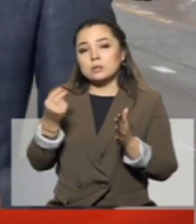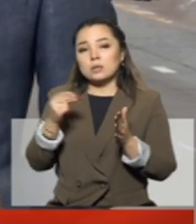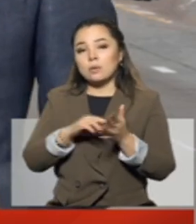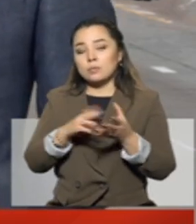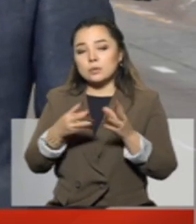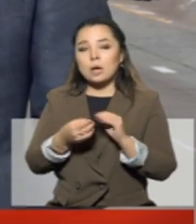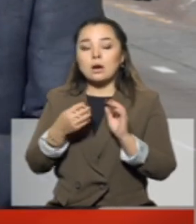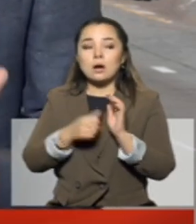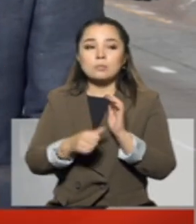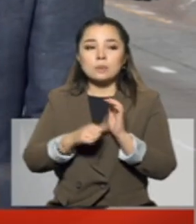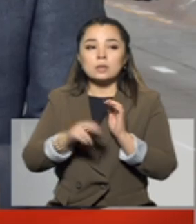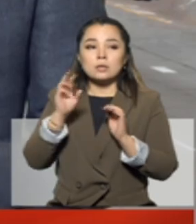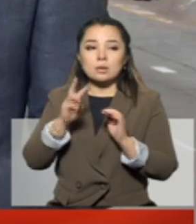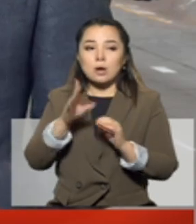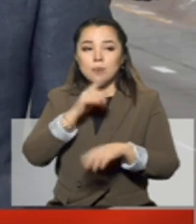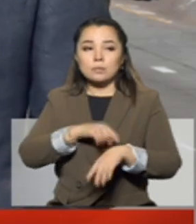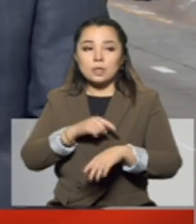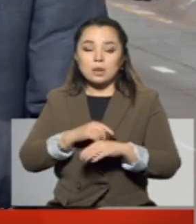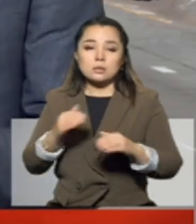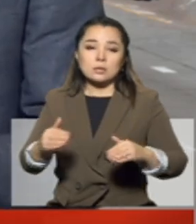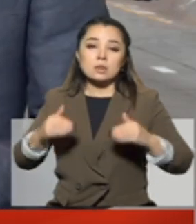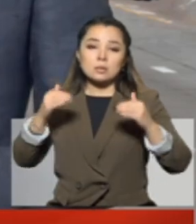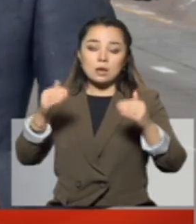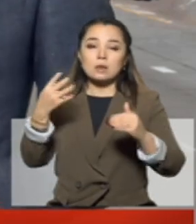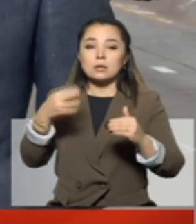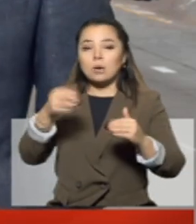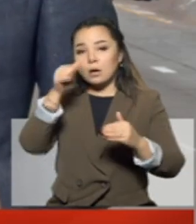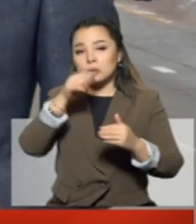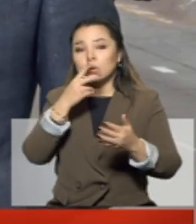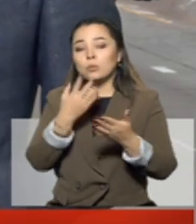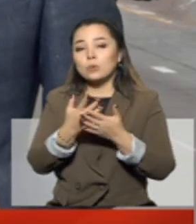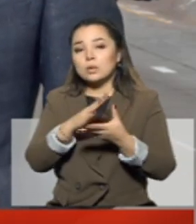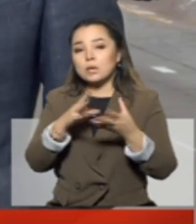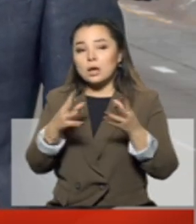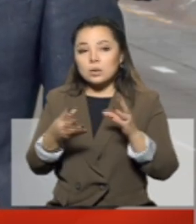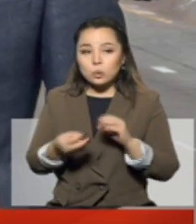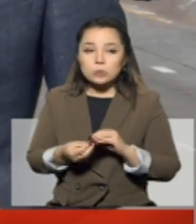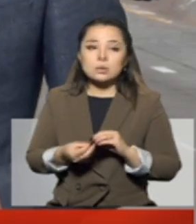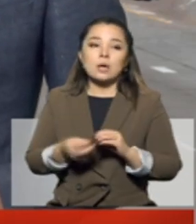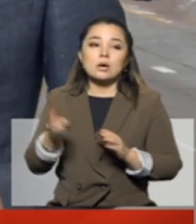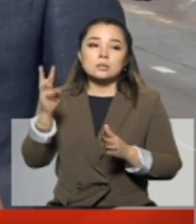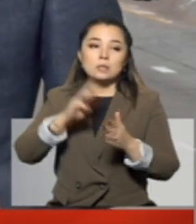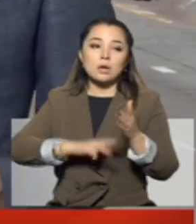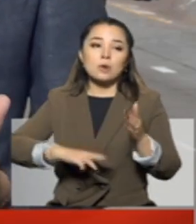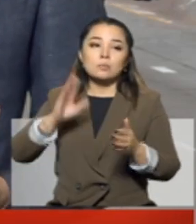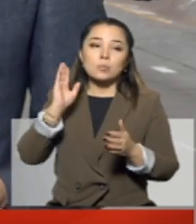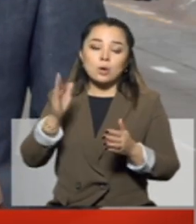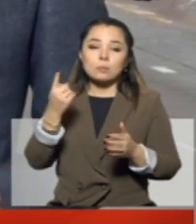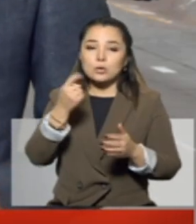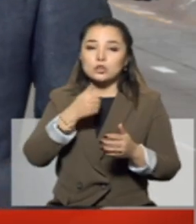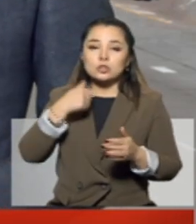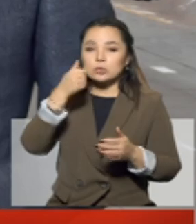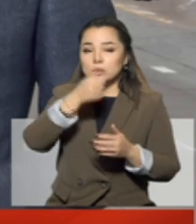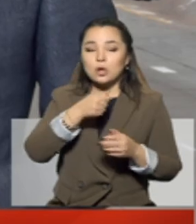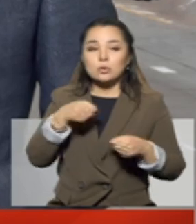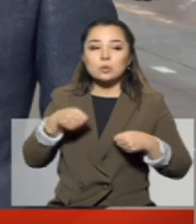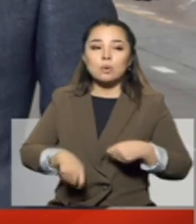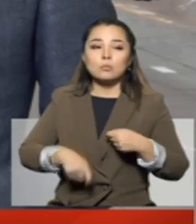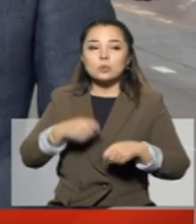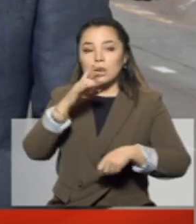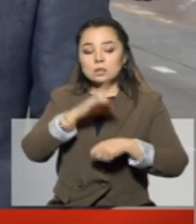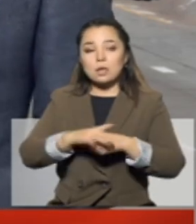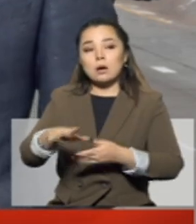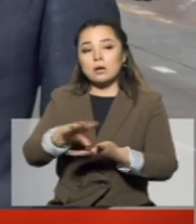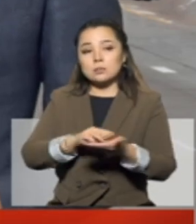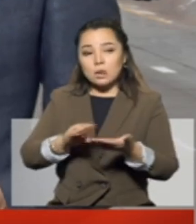60 километр сағат жылдамдықты асырғандарға 40 айлық есептік көрсеткіш көлемінде айыппұл салынады. Бір жылдың ішінде құқық бұзушылық